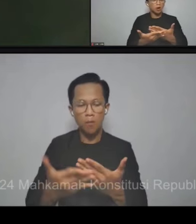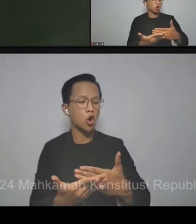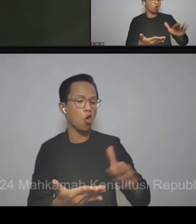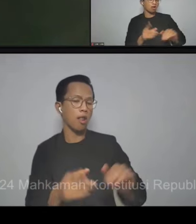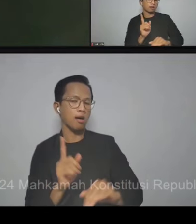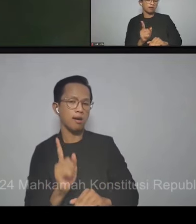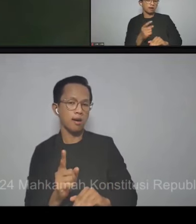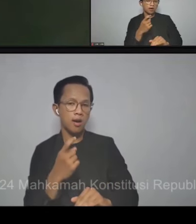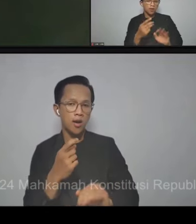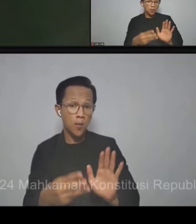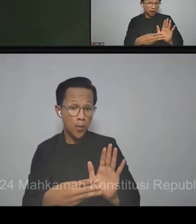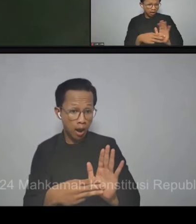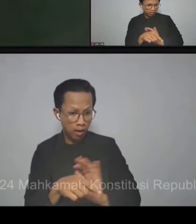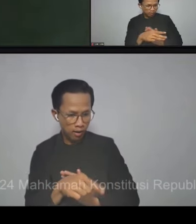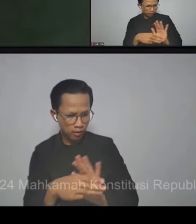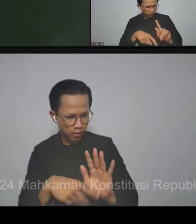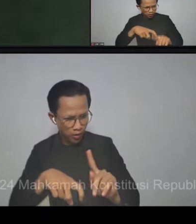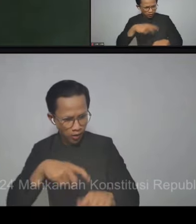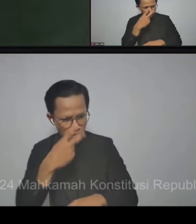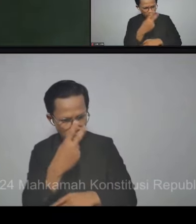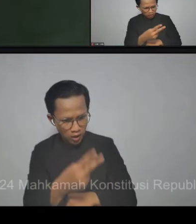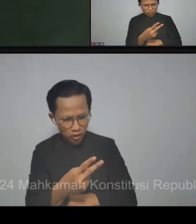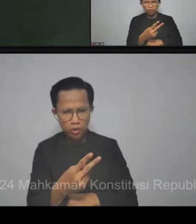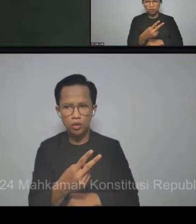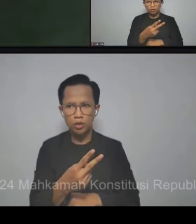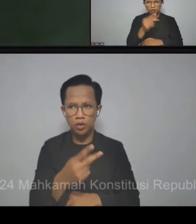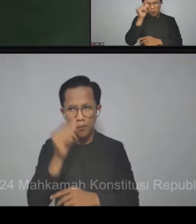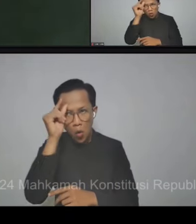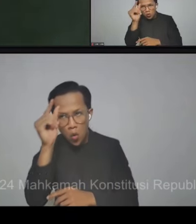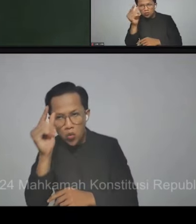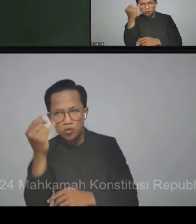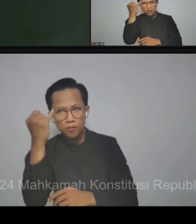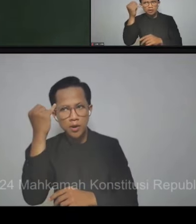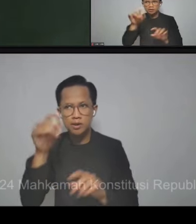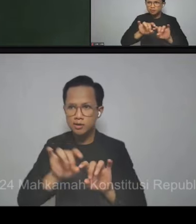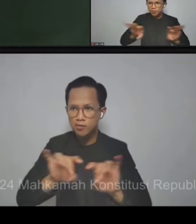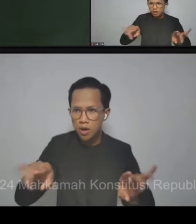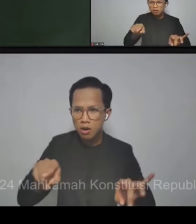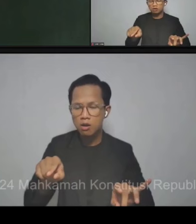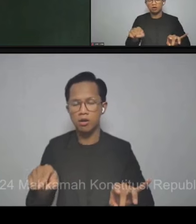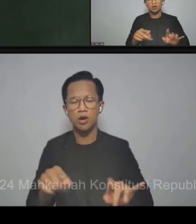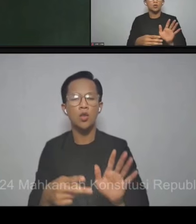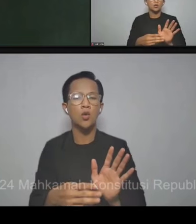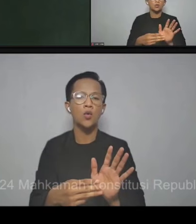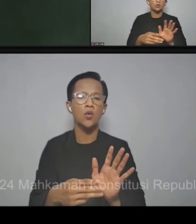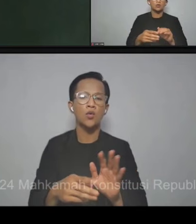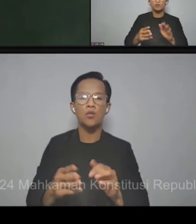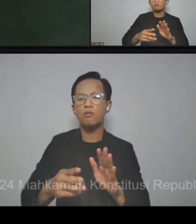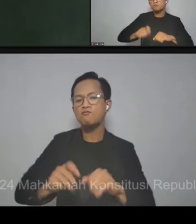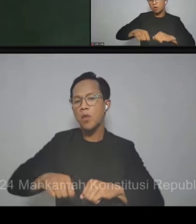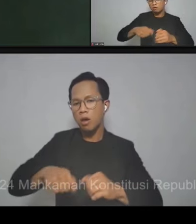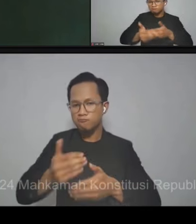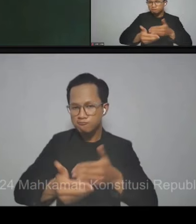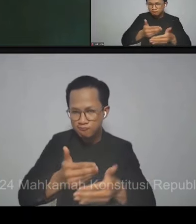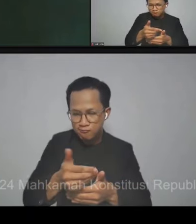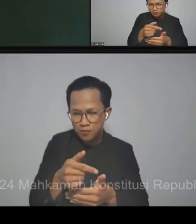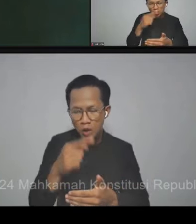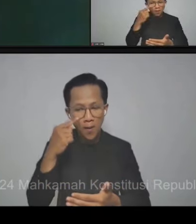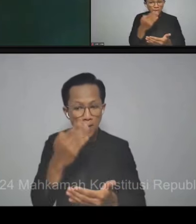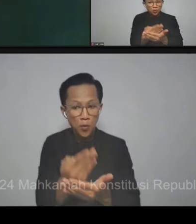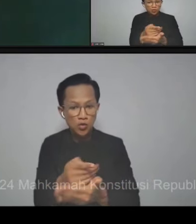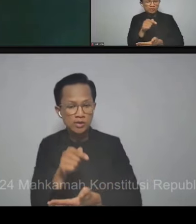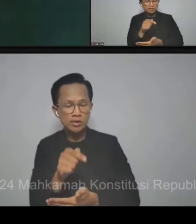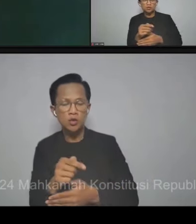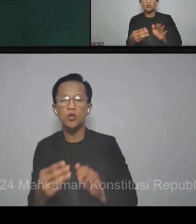demikian mahkamah menilai bahwa perbedaan pandangan mengenai kompetensi pengadilan dalam mengadili praadilan terhadap pemeriksaan bukti permulaan merupakan permasalahan yang